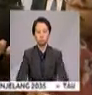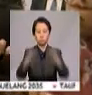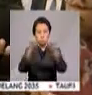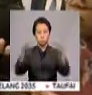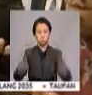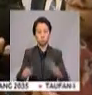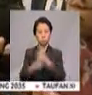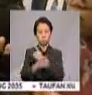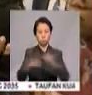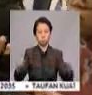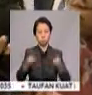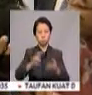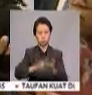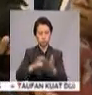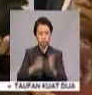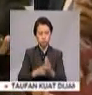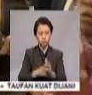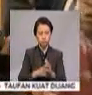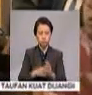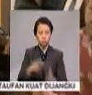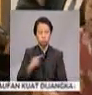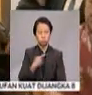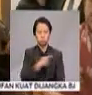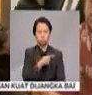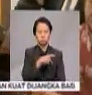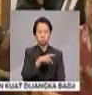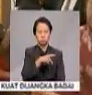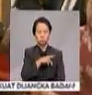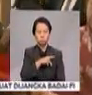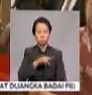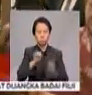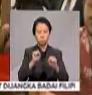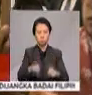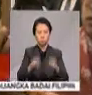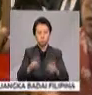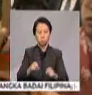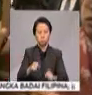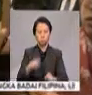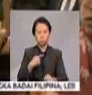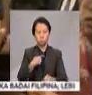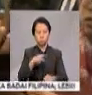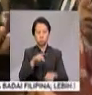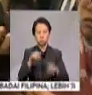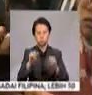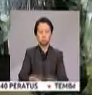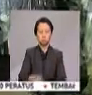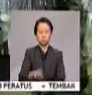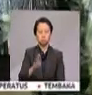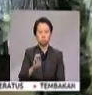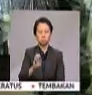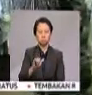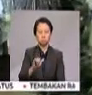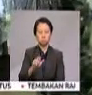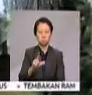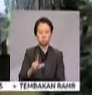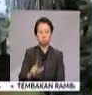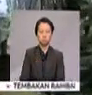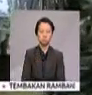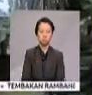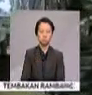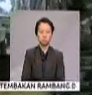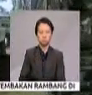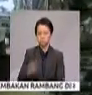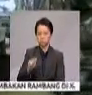Korea Selatan dan juga baru ni Turki dan dalam laporan yang diterbitkan beliau amat